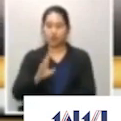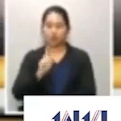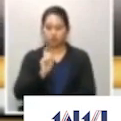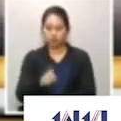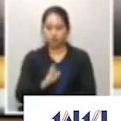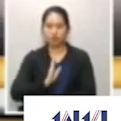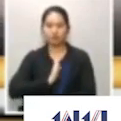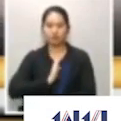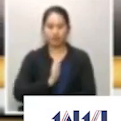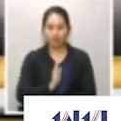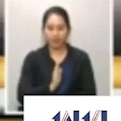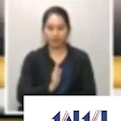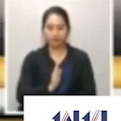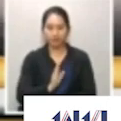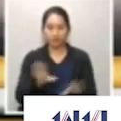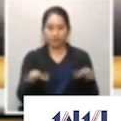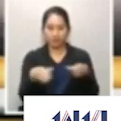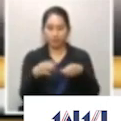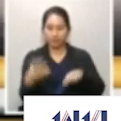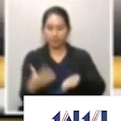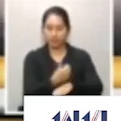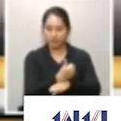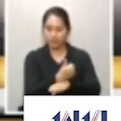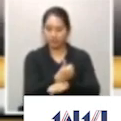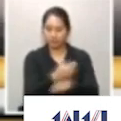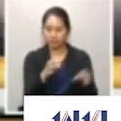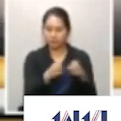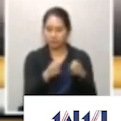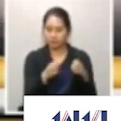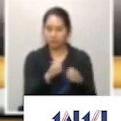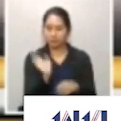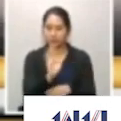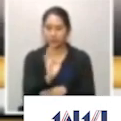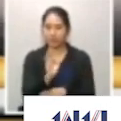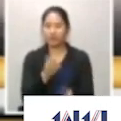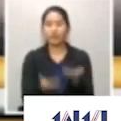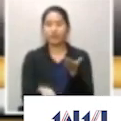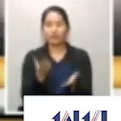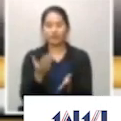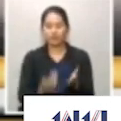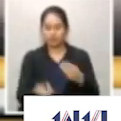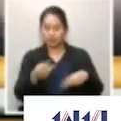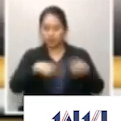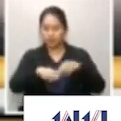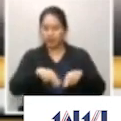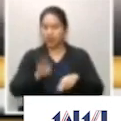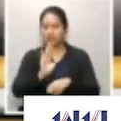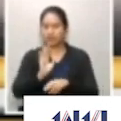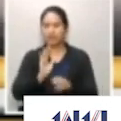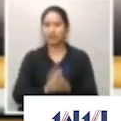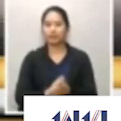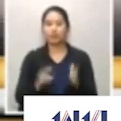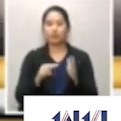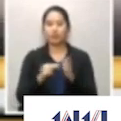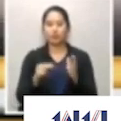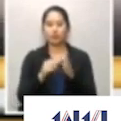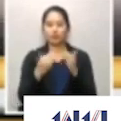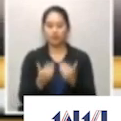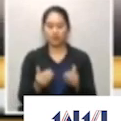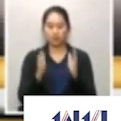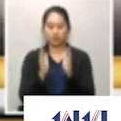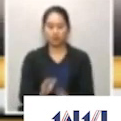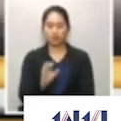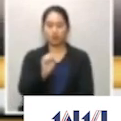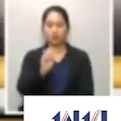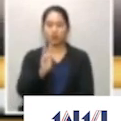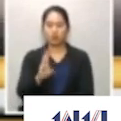ไม่ฝักใฝ่ต่อพรรคการเมืองหรือไม่อยู่ในอนัตของพรรคการเมืองปัจจุบันสวส่วนใหญ่หรือเกือบทั้งหม